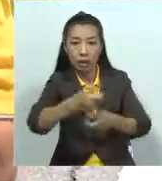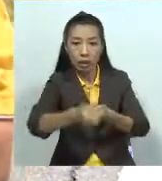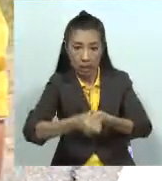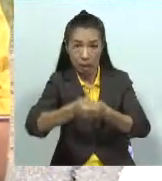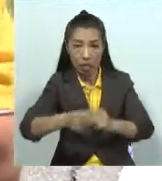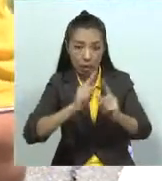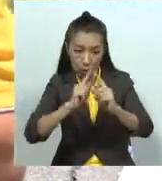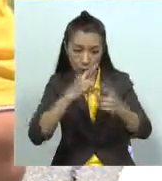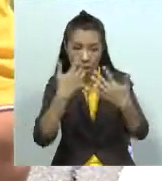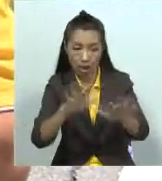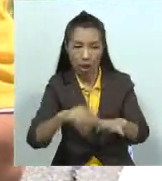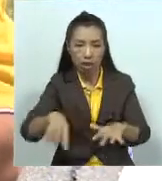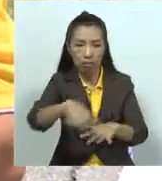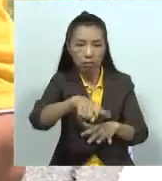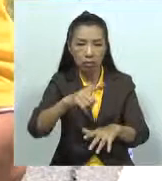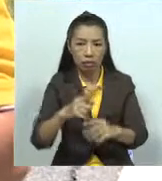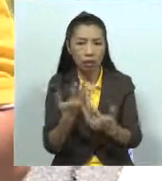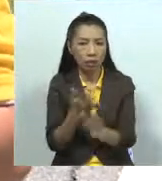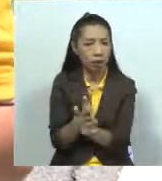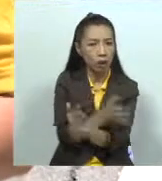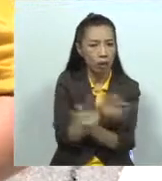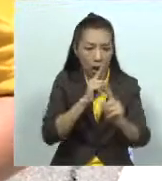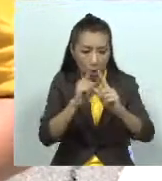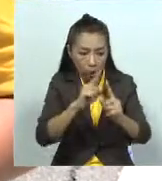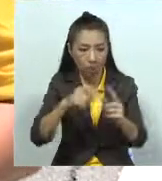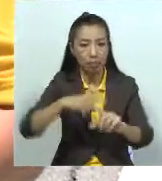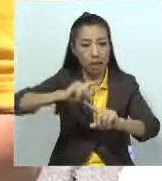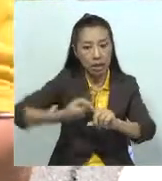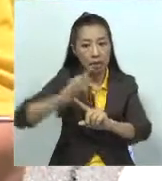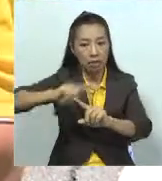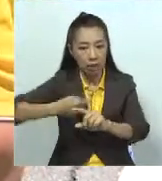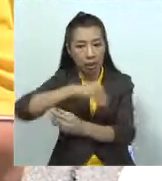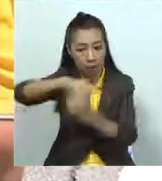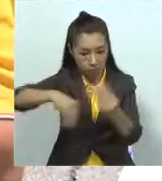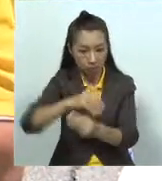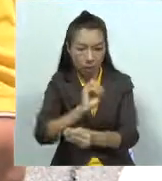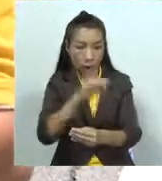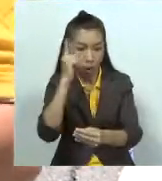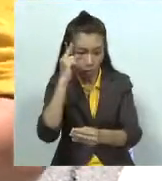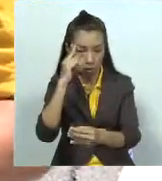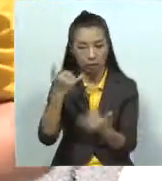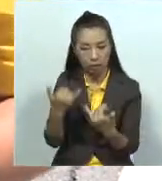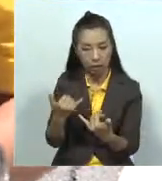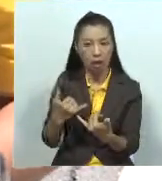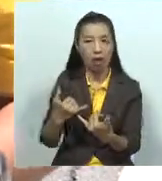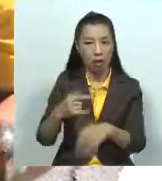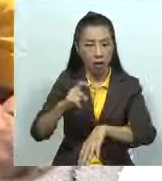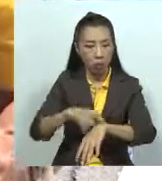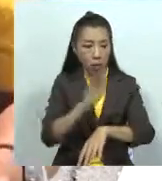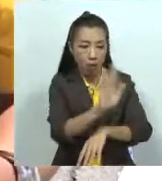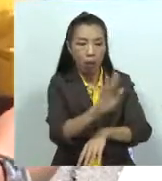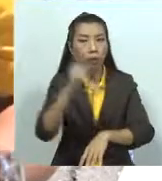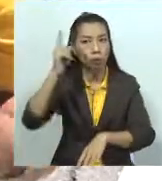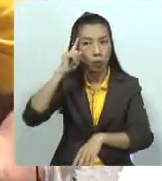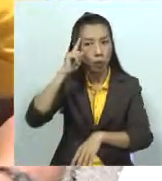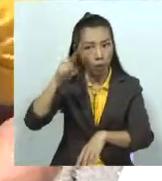านที่มีการจัดตั้งเอาไว้ที่มีการคุยกันเป็นรอบรายเดือนนะครับก็เขาก็จะสามารถที่จะรู้ว่าเงื่อนไขของเวลาของเขาเนี่ยเขาจะได้น้ำช่วง